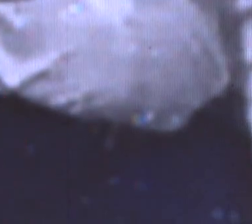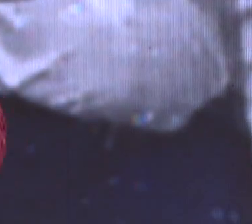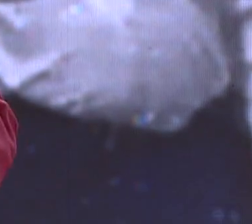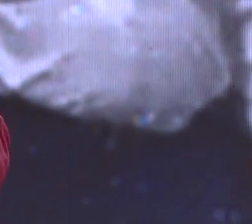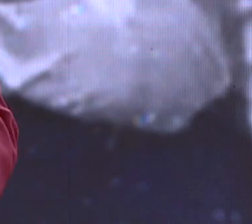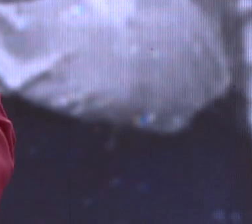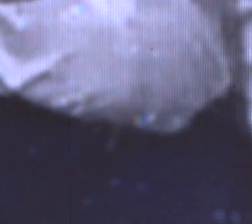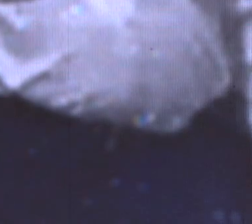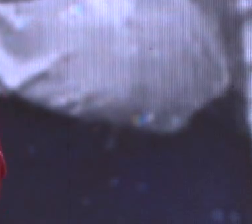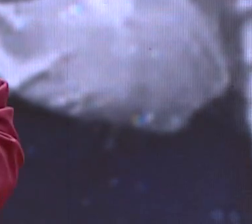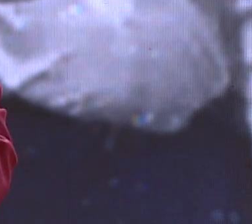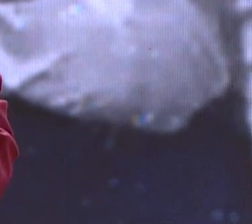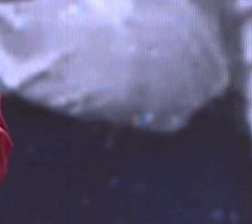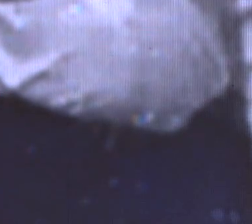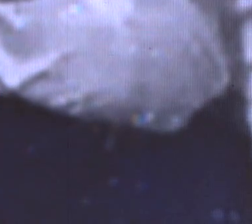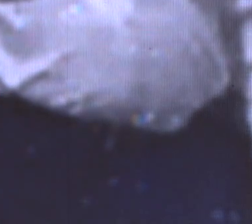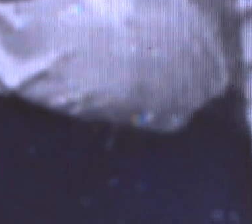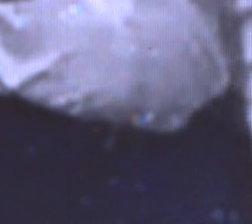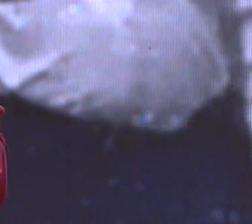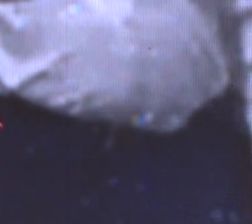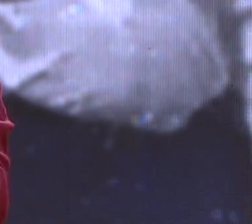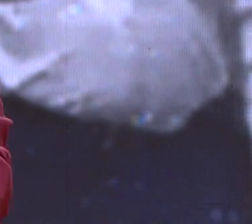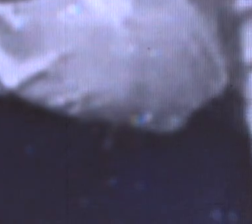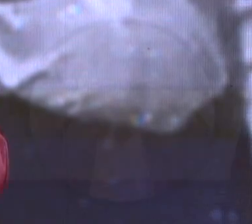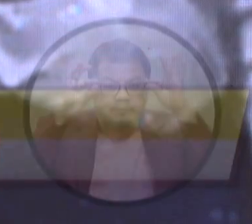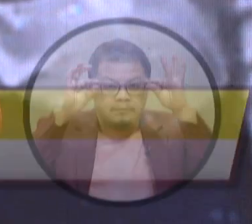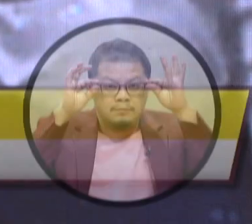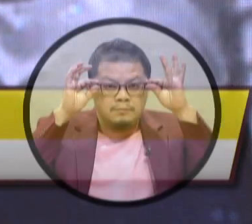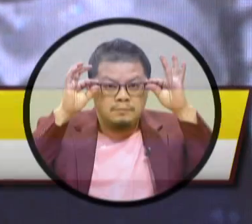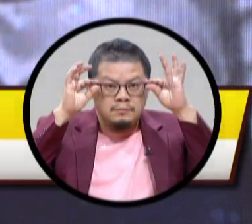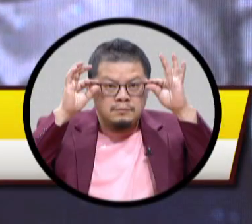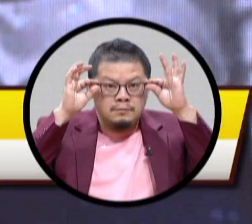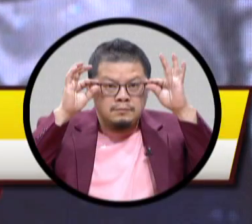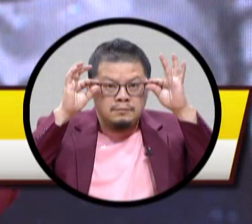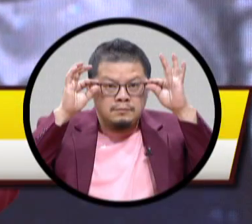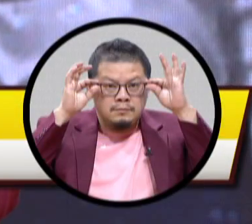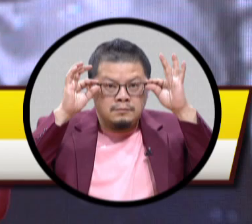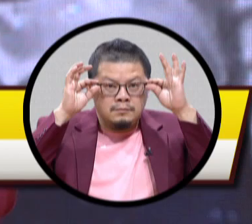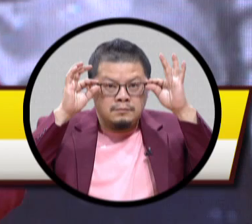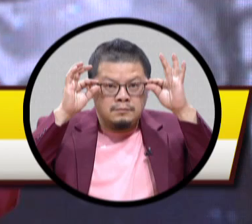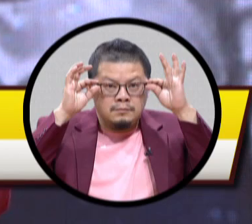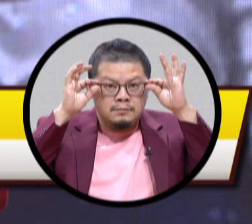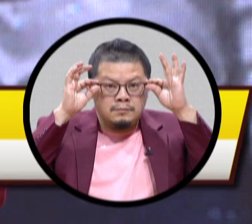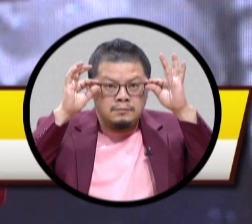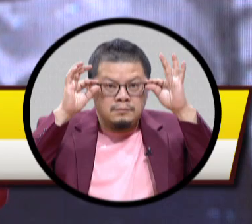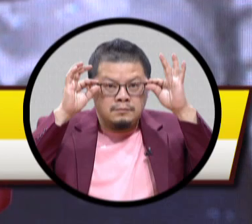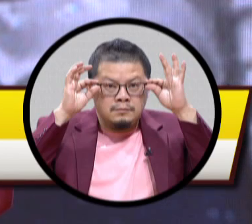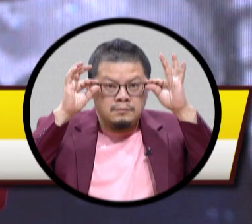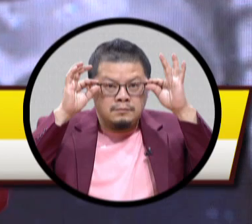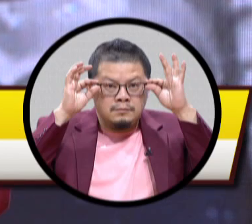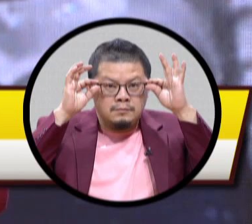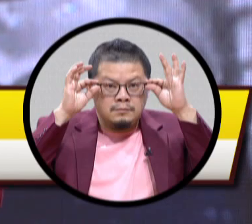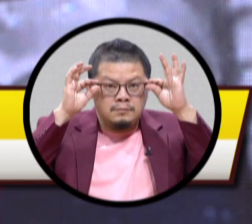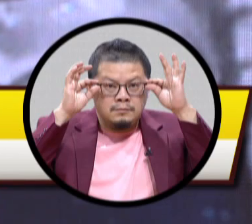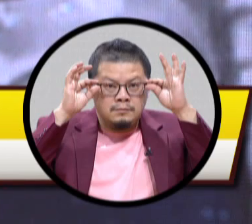ถึงข่าวสวัสดีครับวันนี้จะมาดูเรื่องคำแนะนำของนายกของรัฐมนตรีของรองอธิบดีนะครับนายกแนะนำให้ล้างแอร์บ่อยๆช่วยกันประหยัด